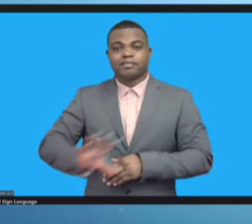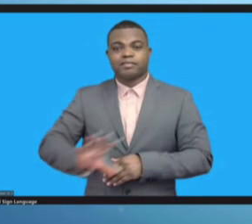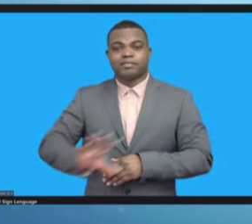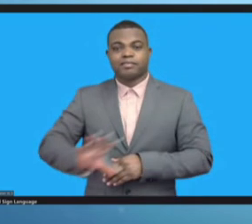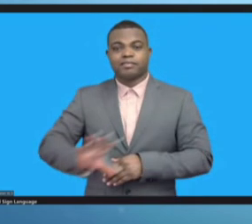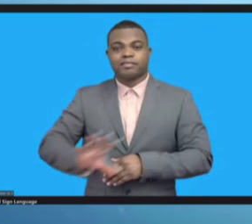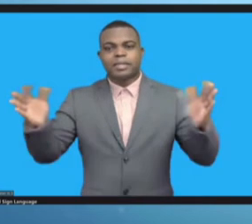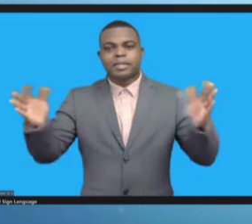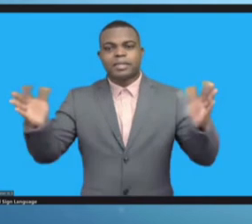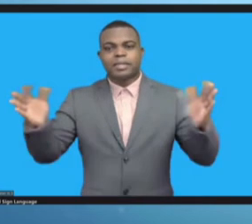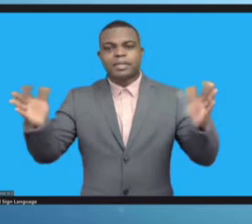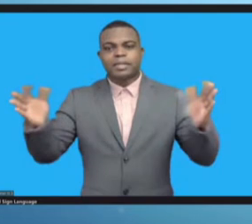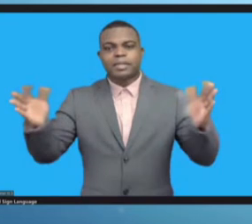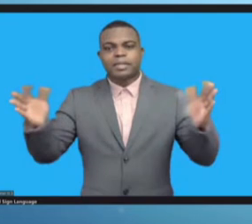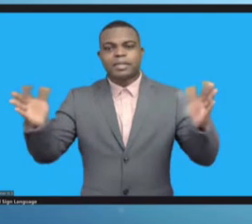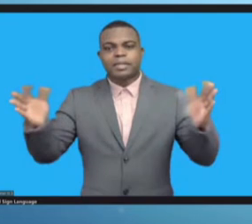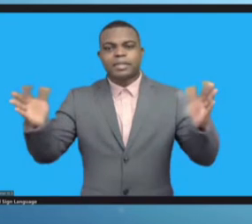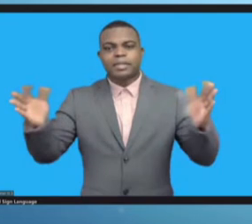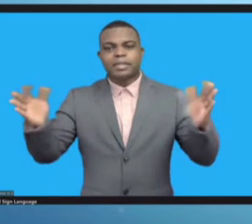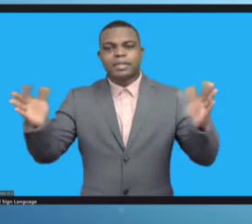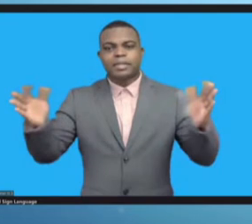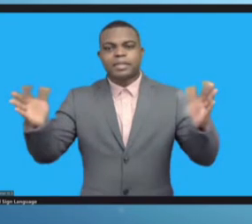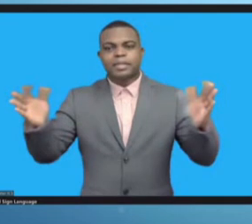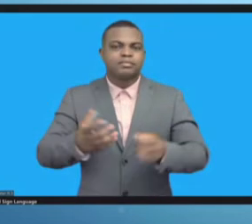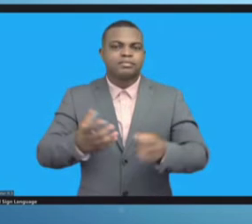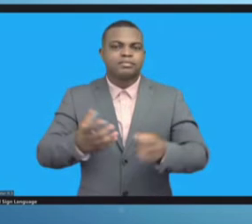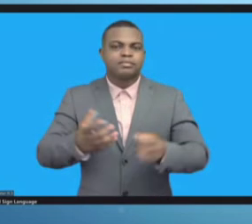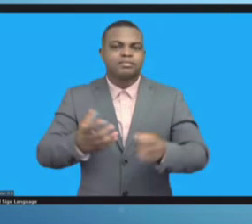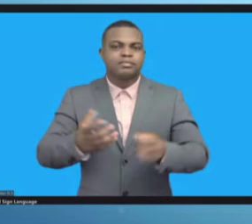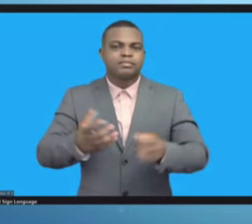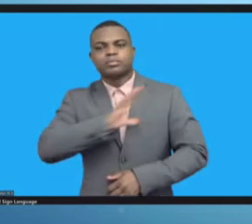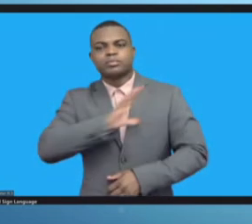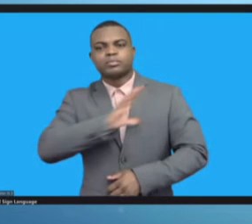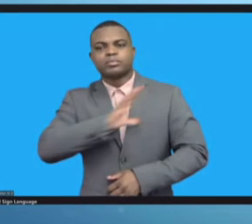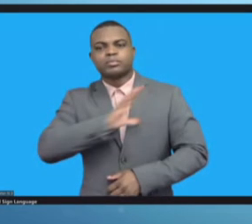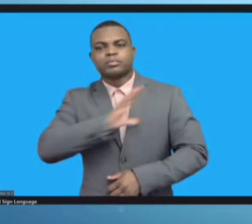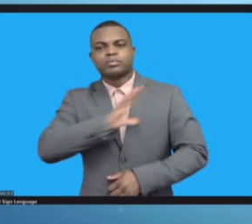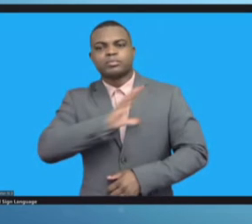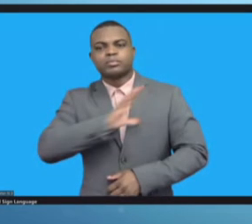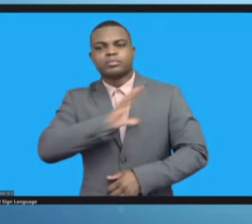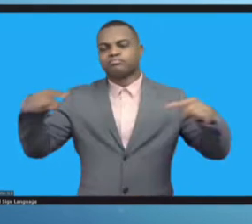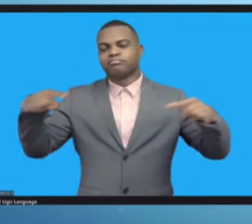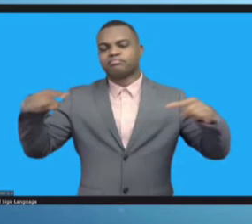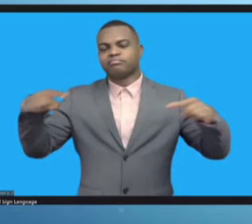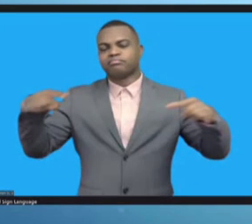ligne, chers invités, tout protocole observé,